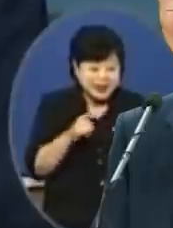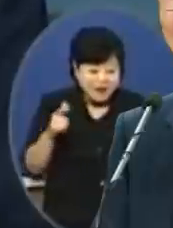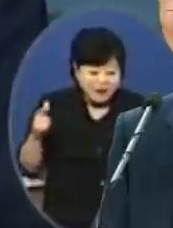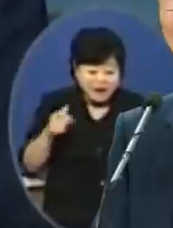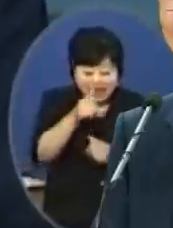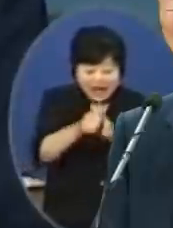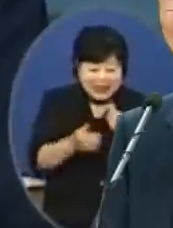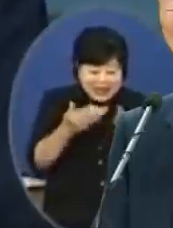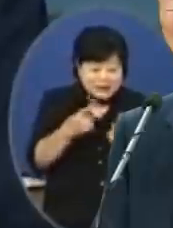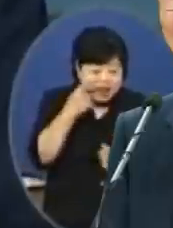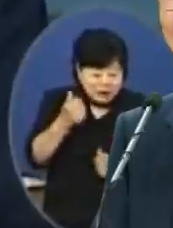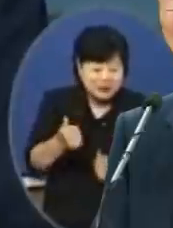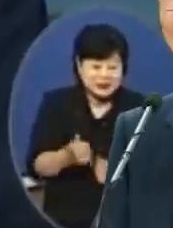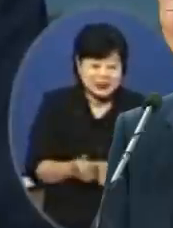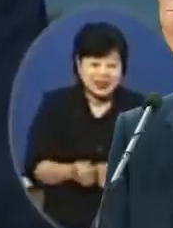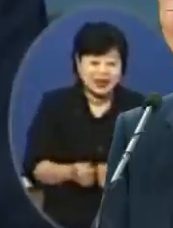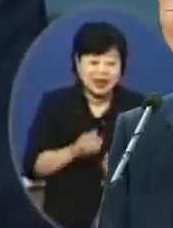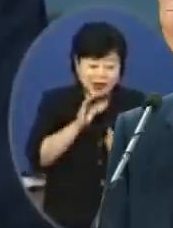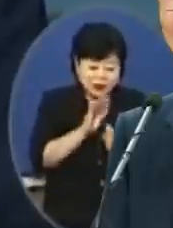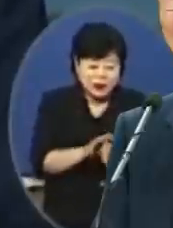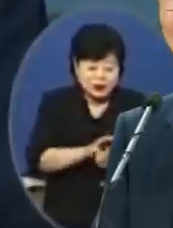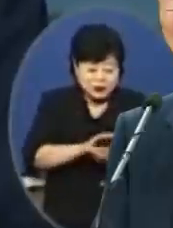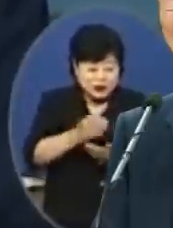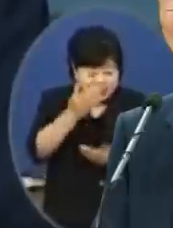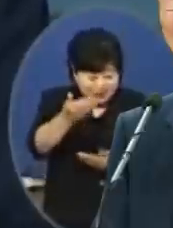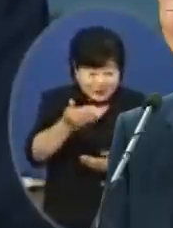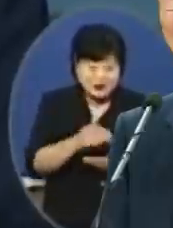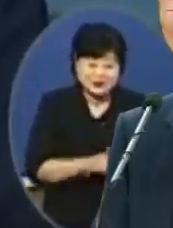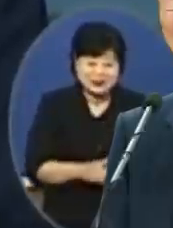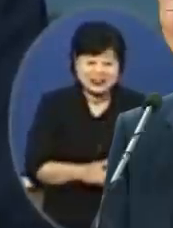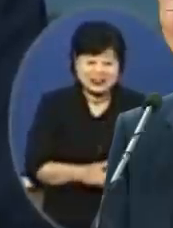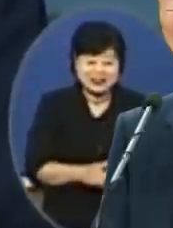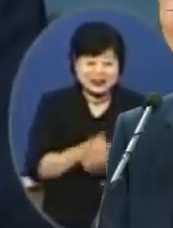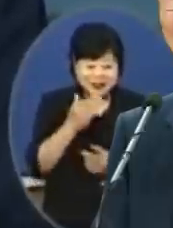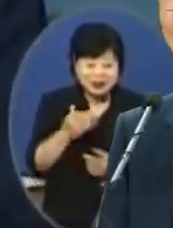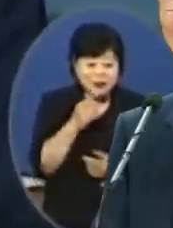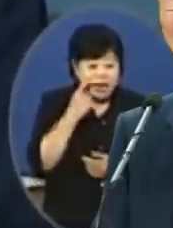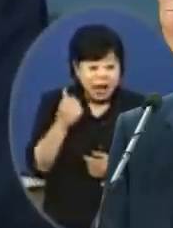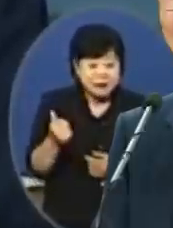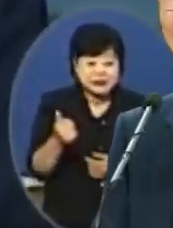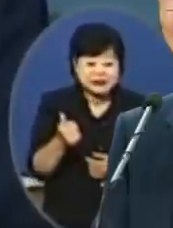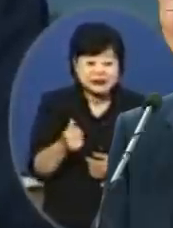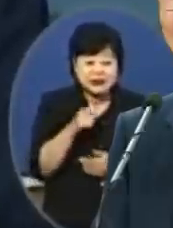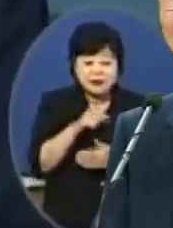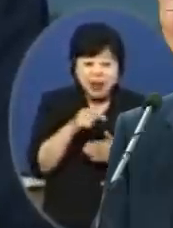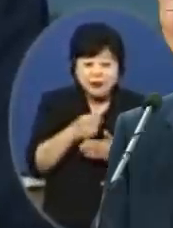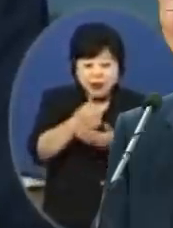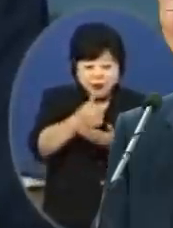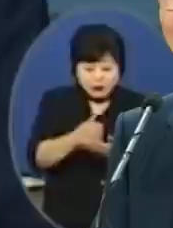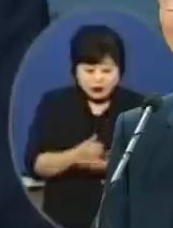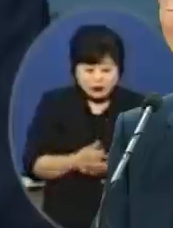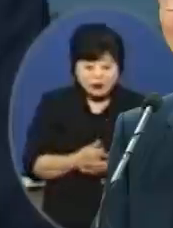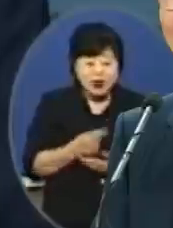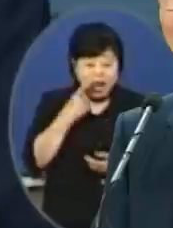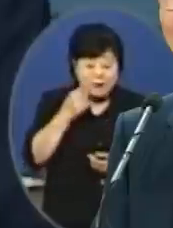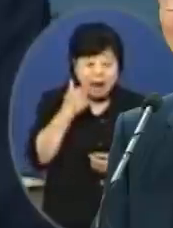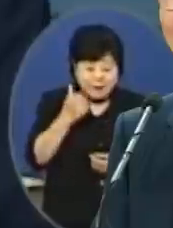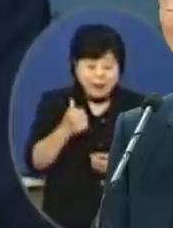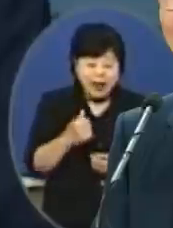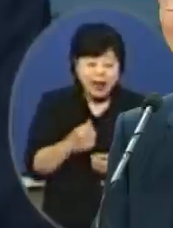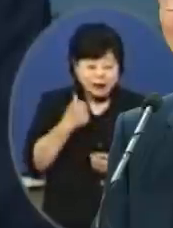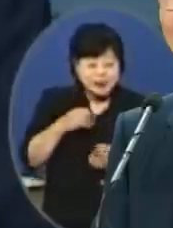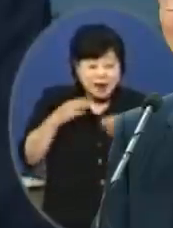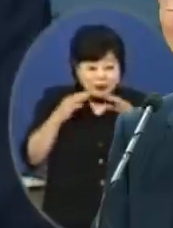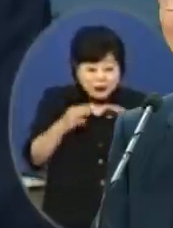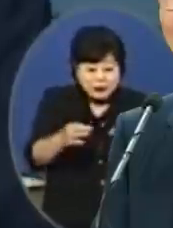아니라 하나님 아버지가 여러분을 그렇게 변화시킨 것입니다. 여러분은 그 아버지를 마음속에 모시고 아빠, 아빠,